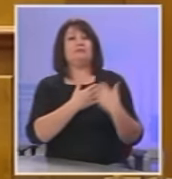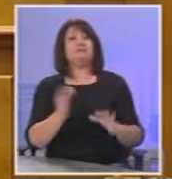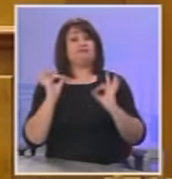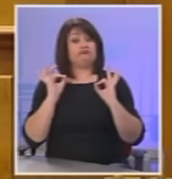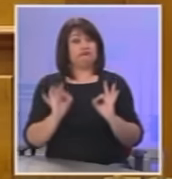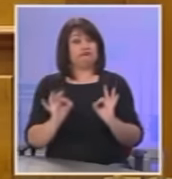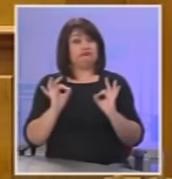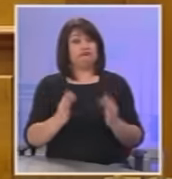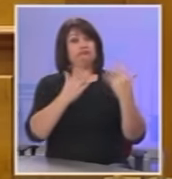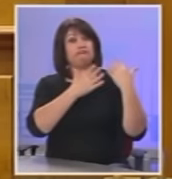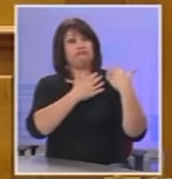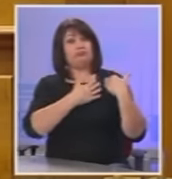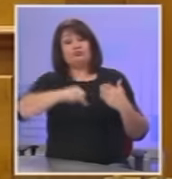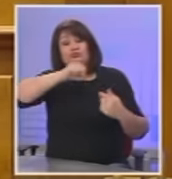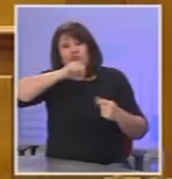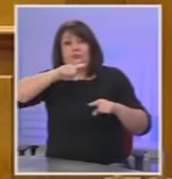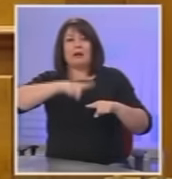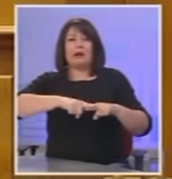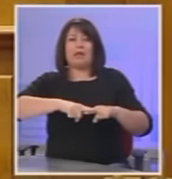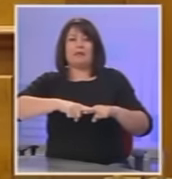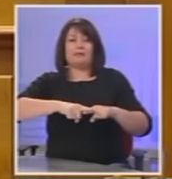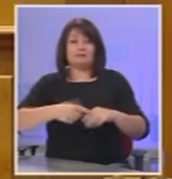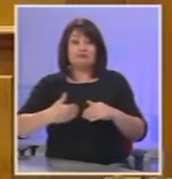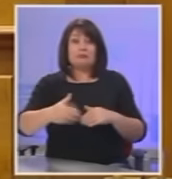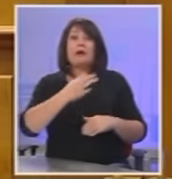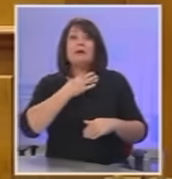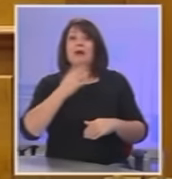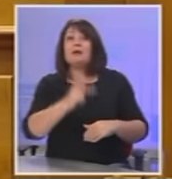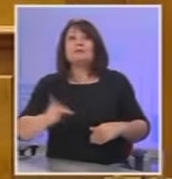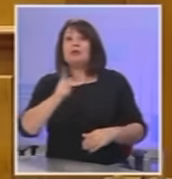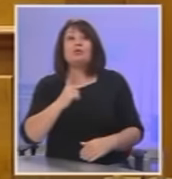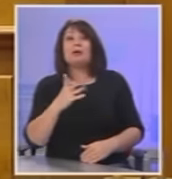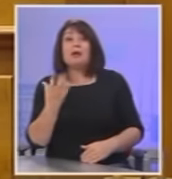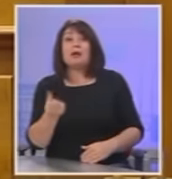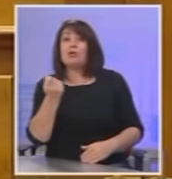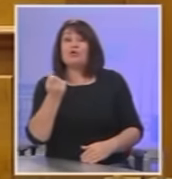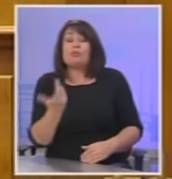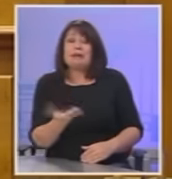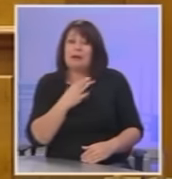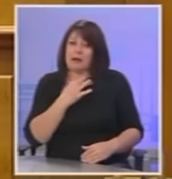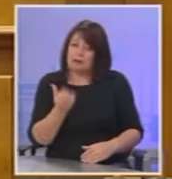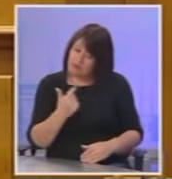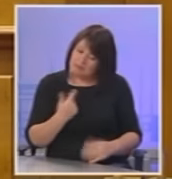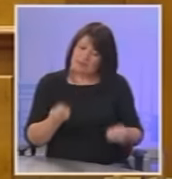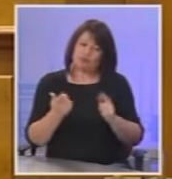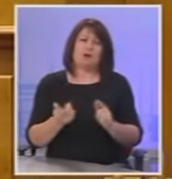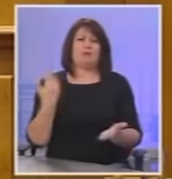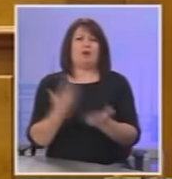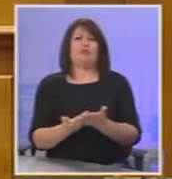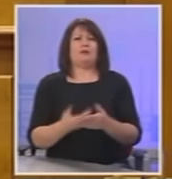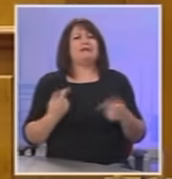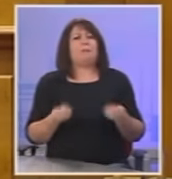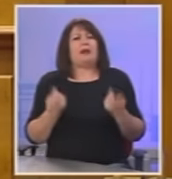Συνέπεια, ευθύνη, πατριωτισμό. Μπροστά στις ανάγκες της κοινωνίας και της οικονομίας της χώρας. Το αποδείξαμε